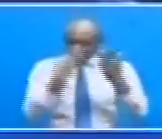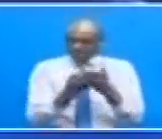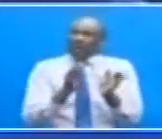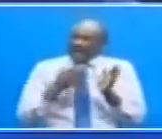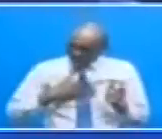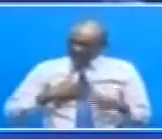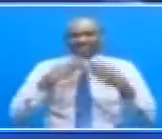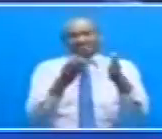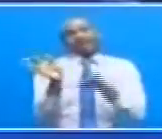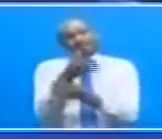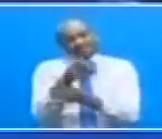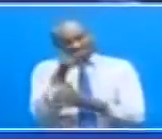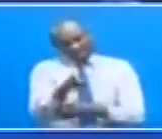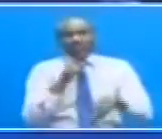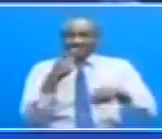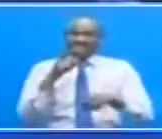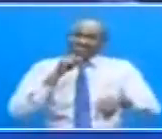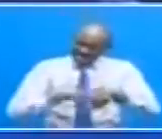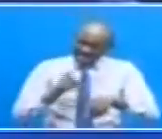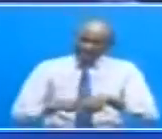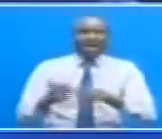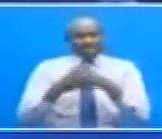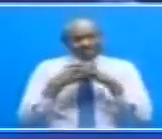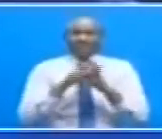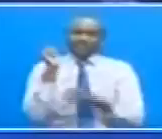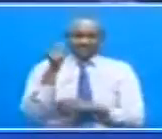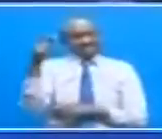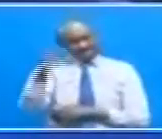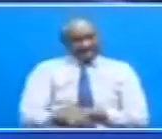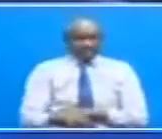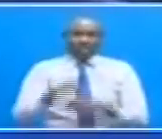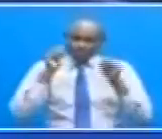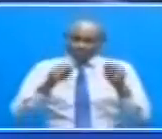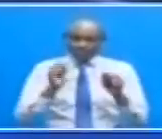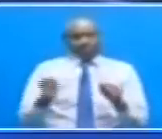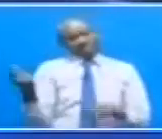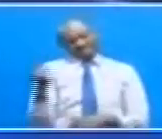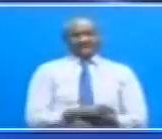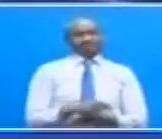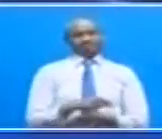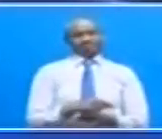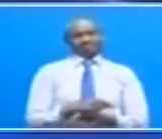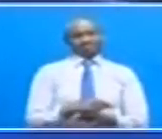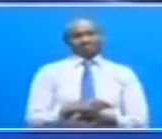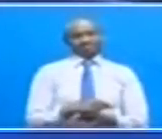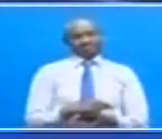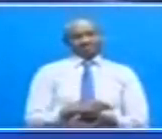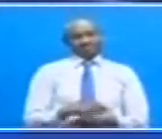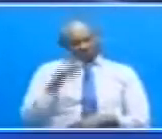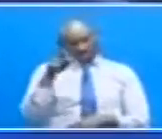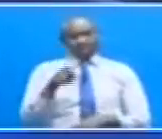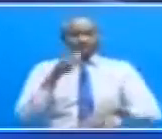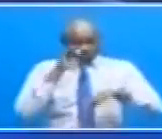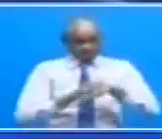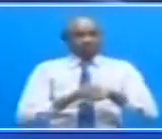that we think when the U.S. president will come across, he will give a favor on. It was quite good, and